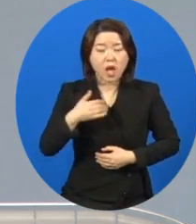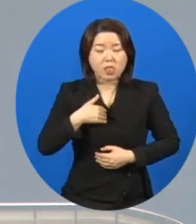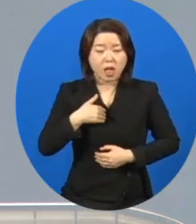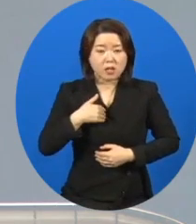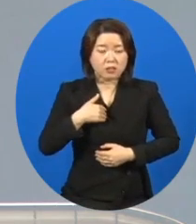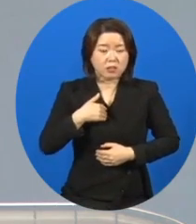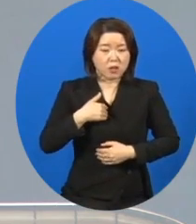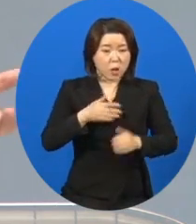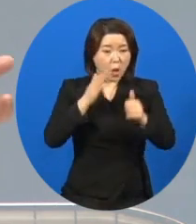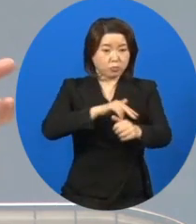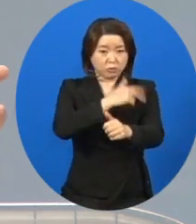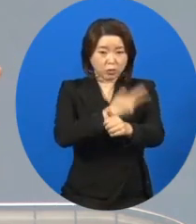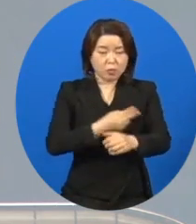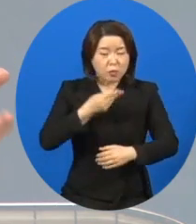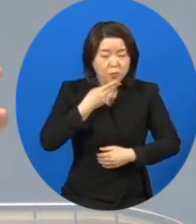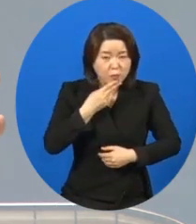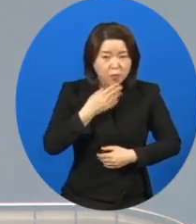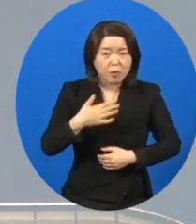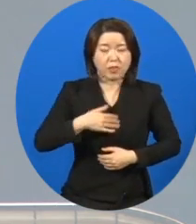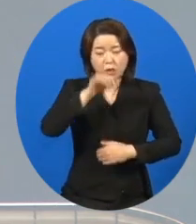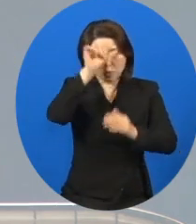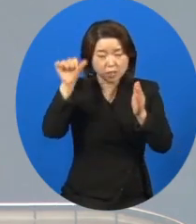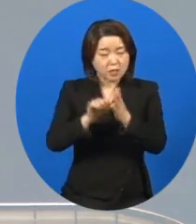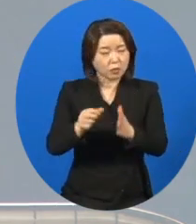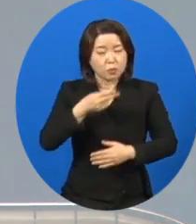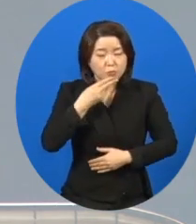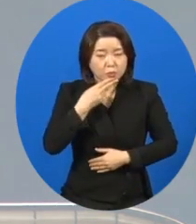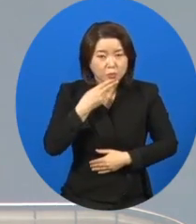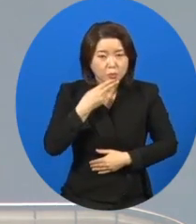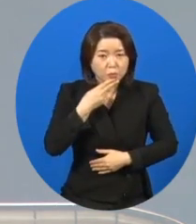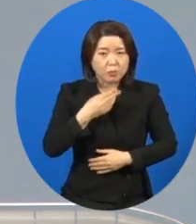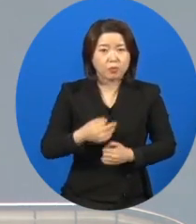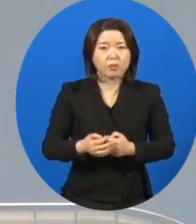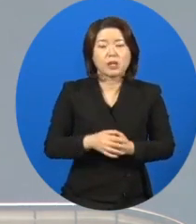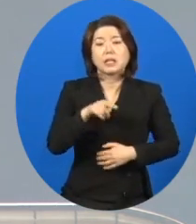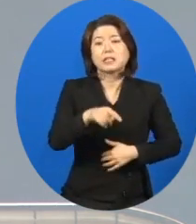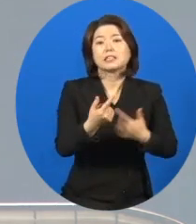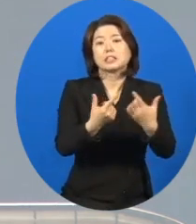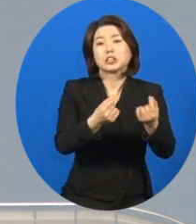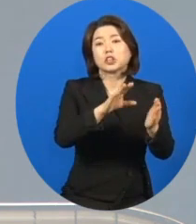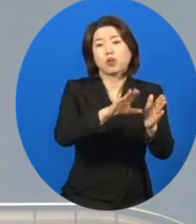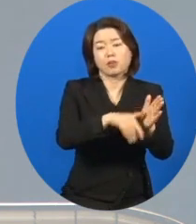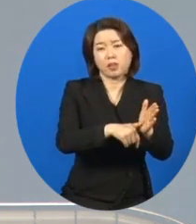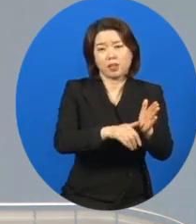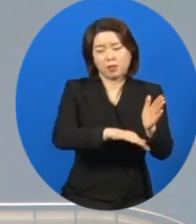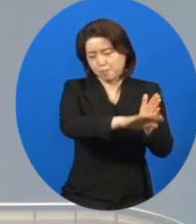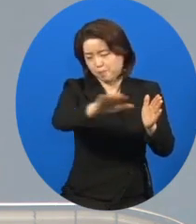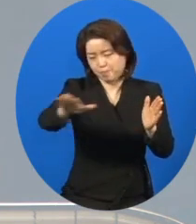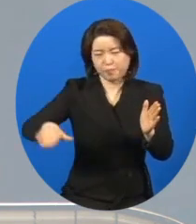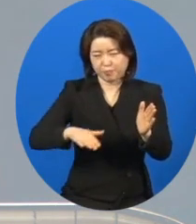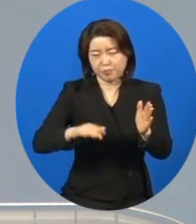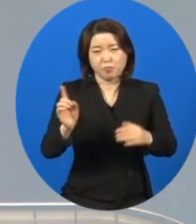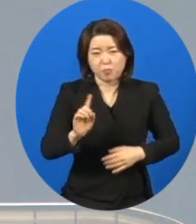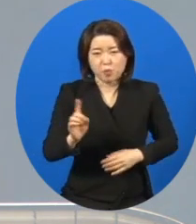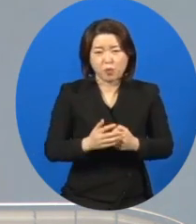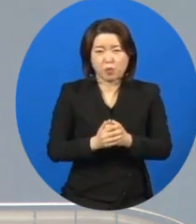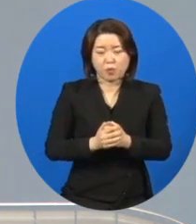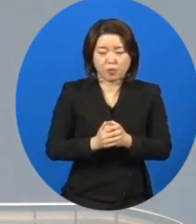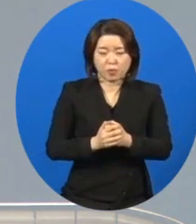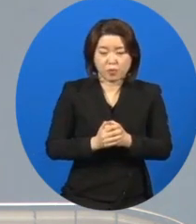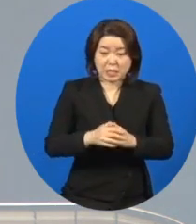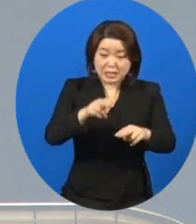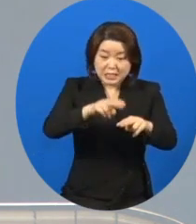세우지? 왜 나는 장로가 아닌지? 그런 경우는요, 전부 다 그